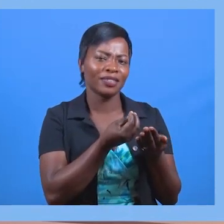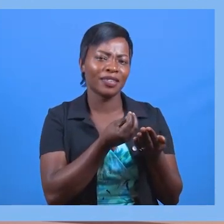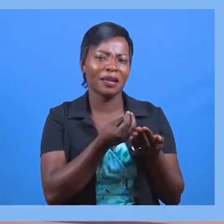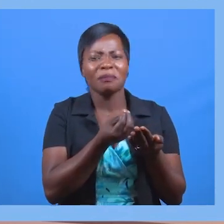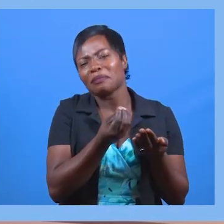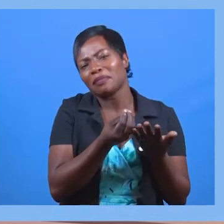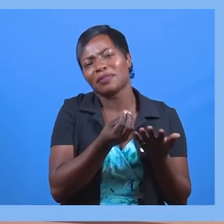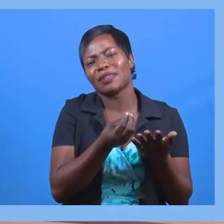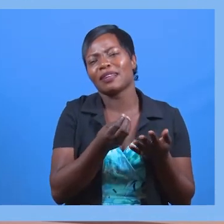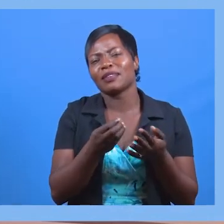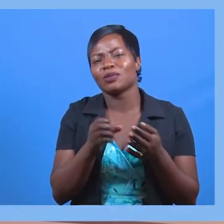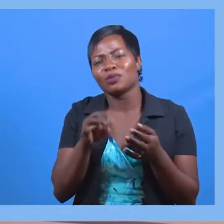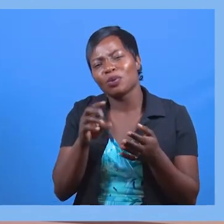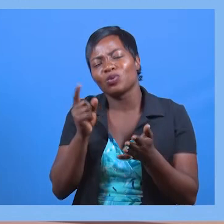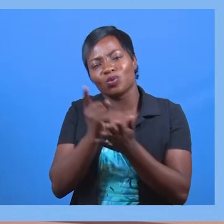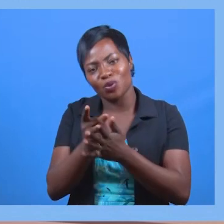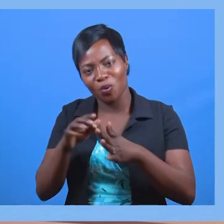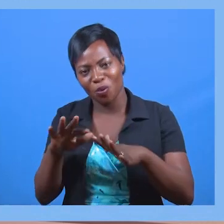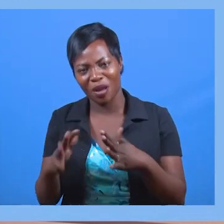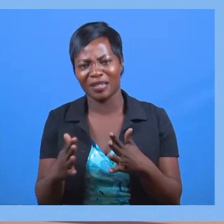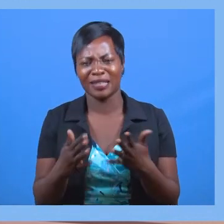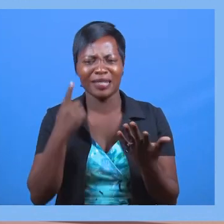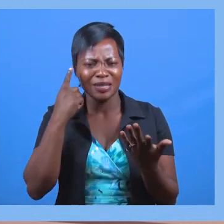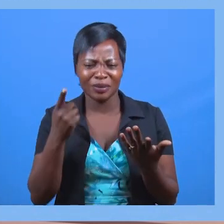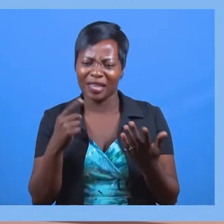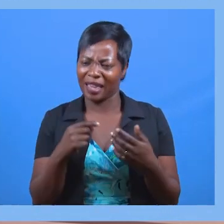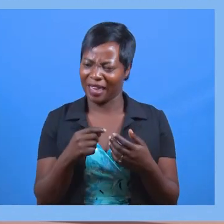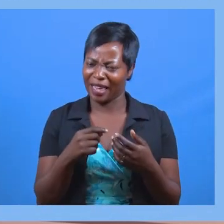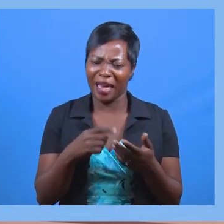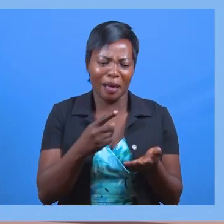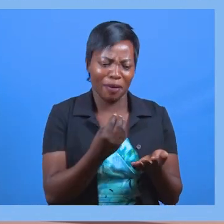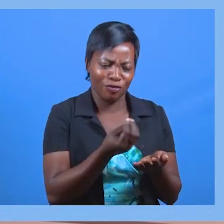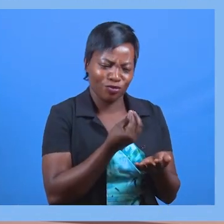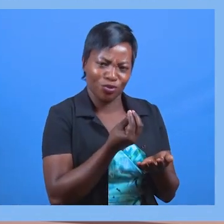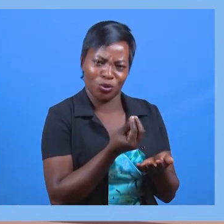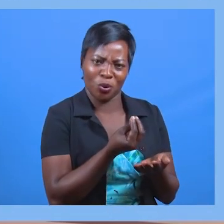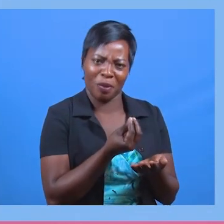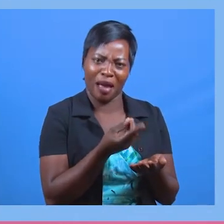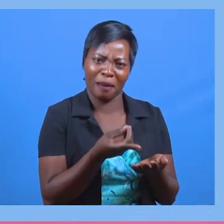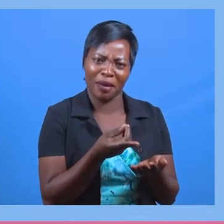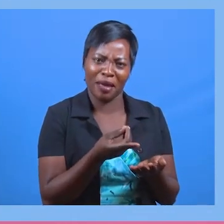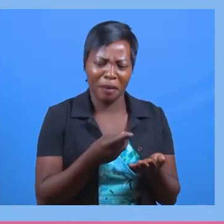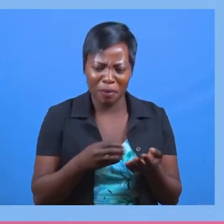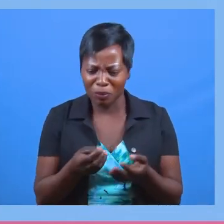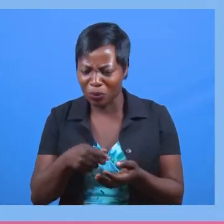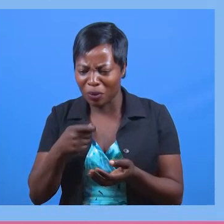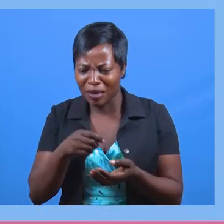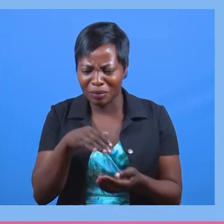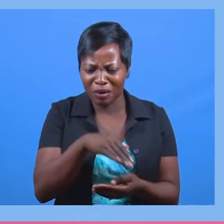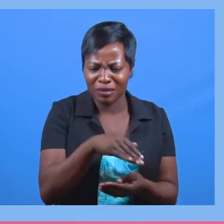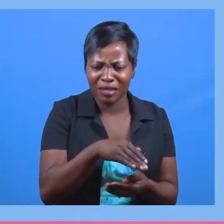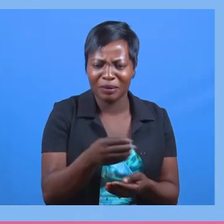chete. Saka munenge muchida kutarira kuti zvino bhakidhi iri tikabva tati tikabika bota remangwanani, tobika sadza